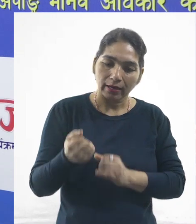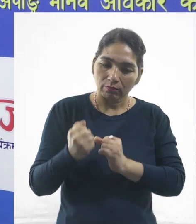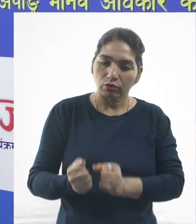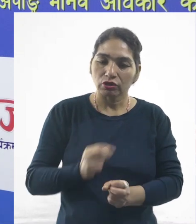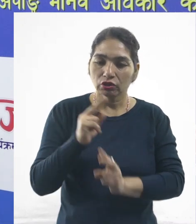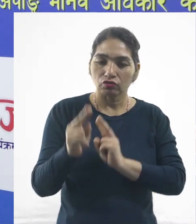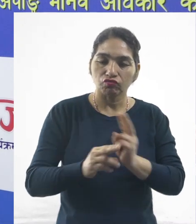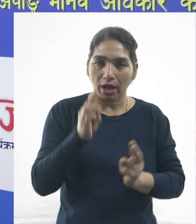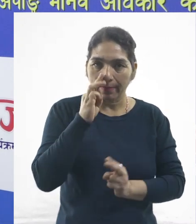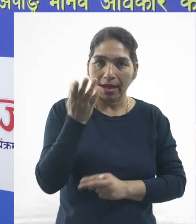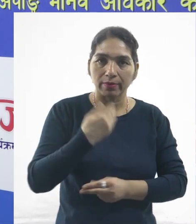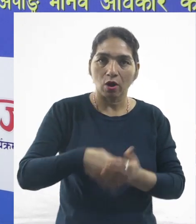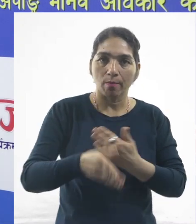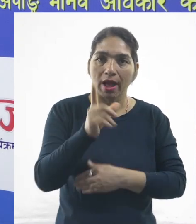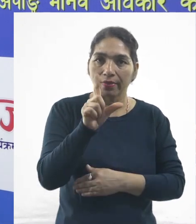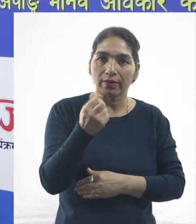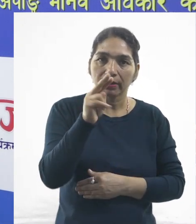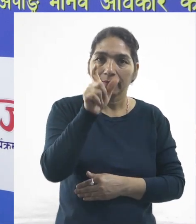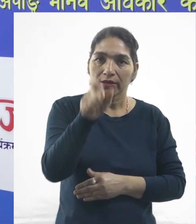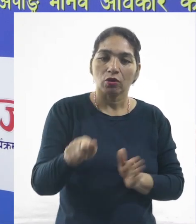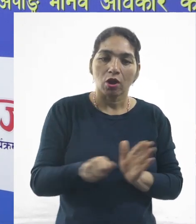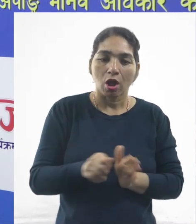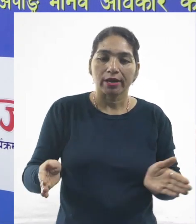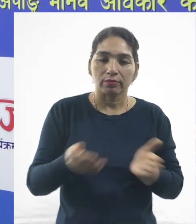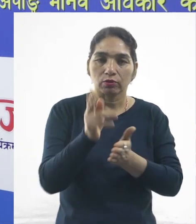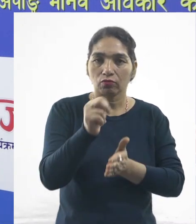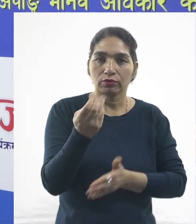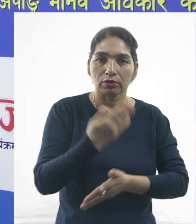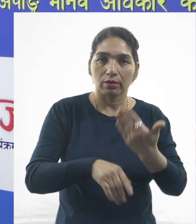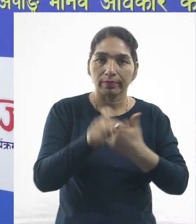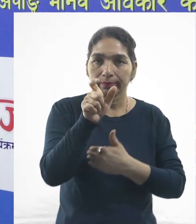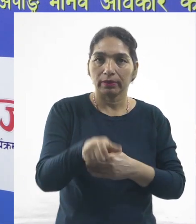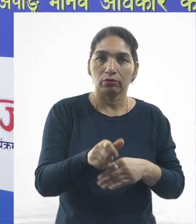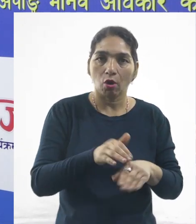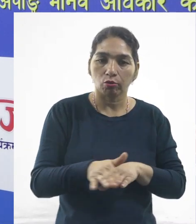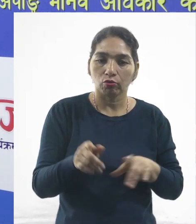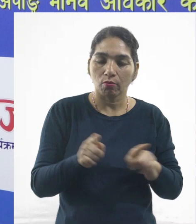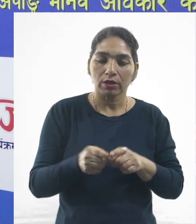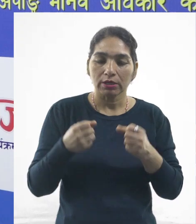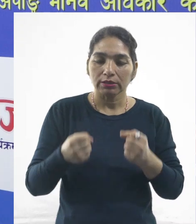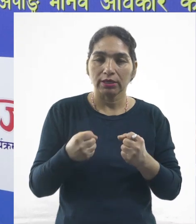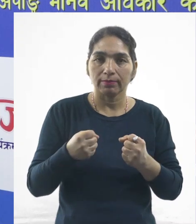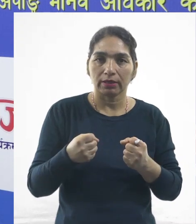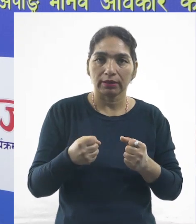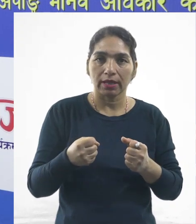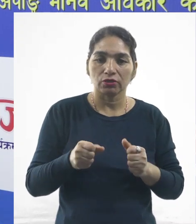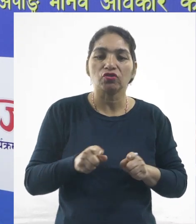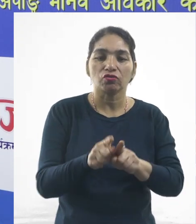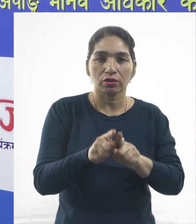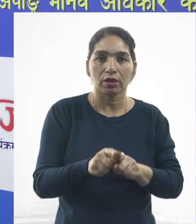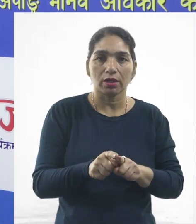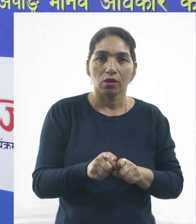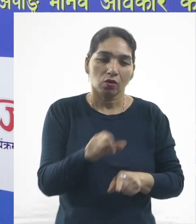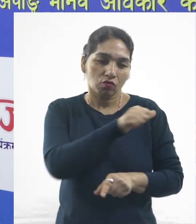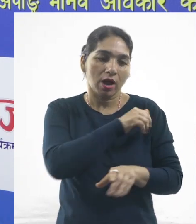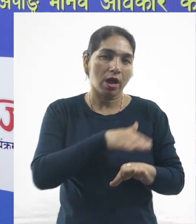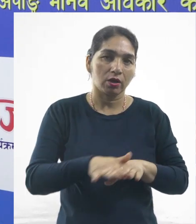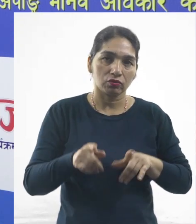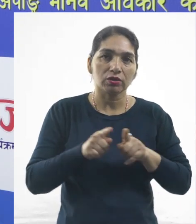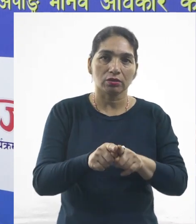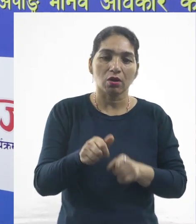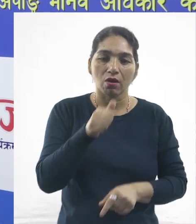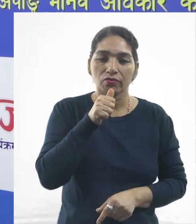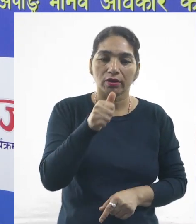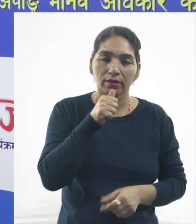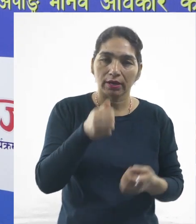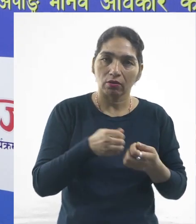हामीले अपाङ्गता भएको व्यक्तिहरूलाई चाहिँ अगाडि बढाउनु पर्छ है। अपाङ्गता भएको व्यक्तिहरूको पनि क्षमता उनीहरूको क्षमता सँगसँगै हामी उहाँहरूसँग चाहिँ अन्तर्क्रिया